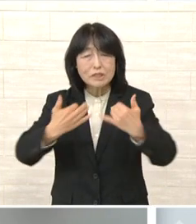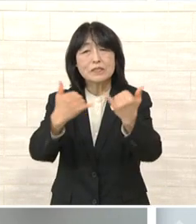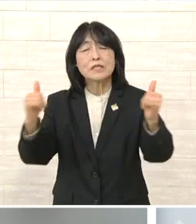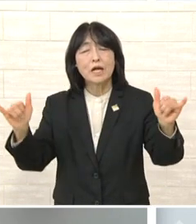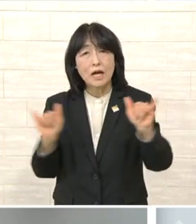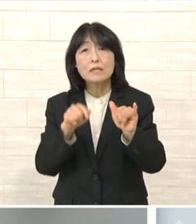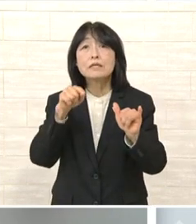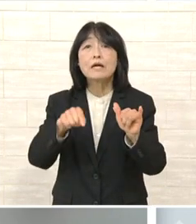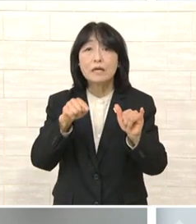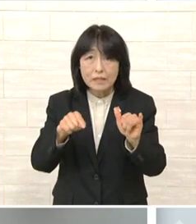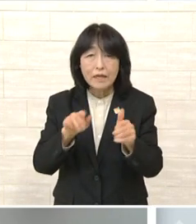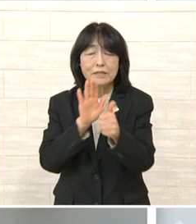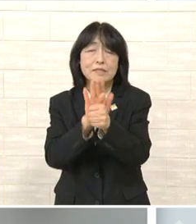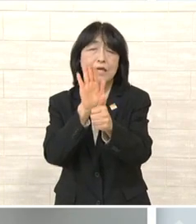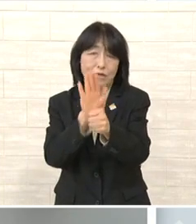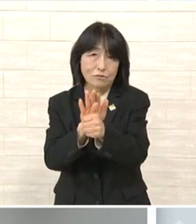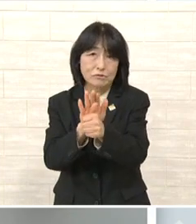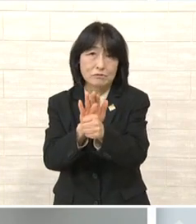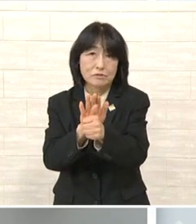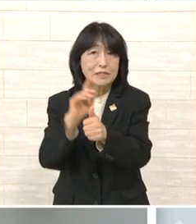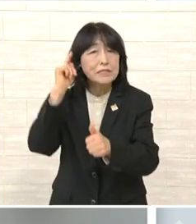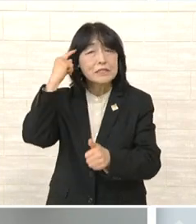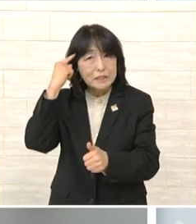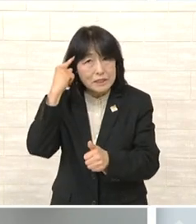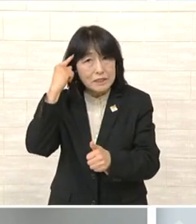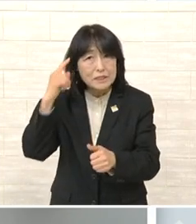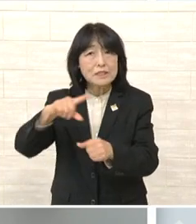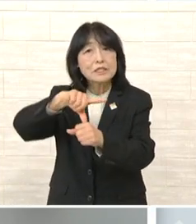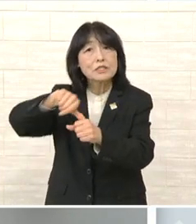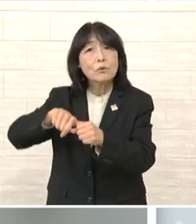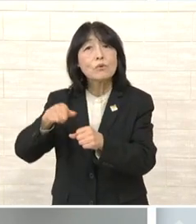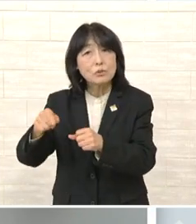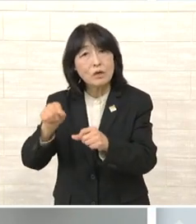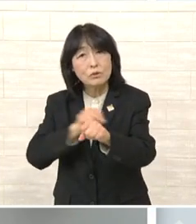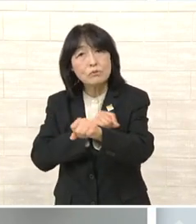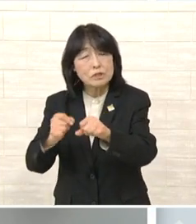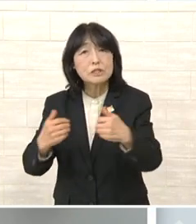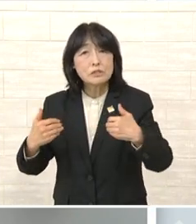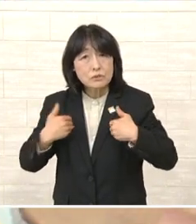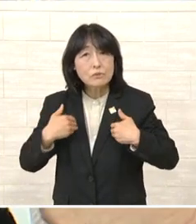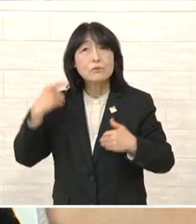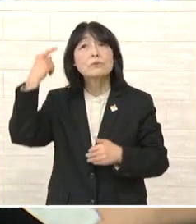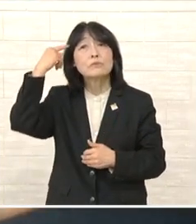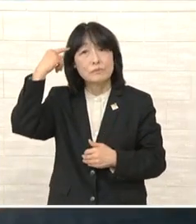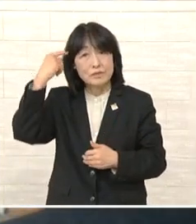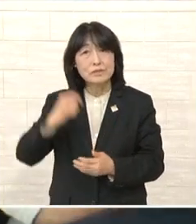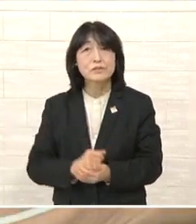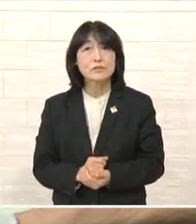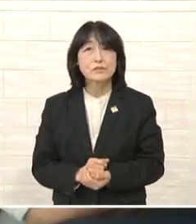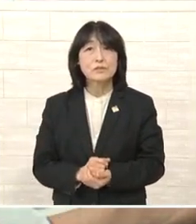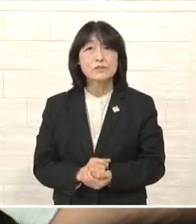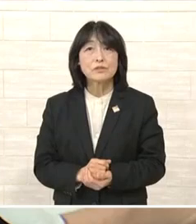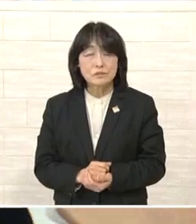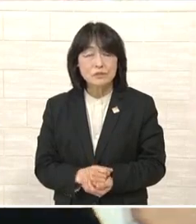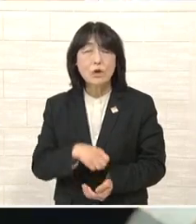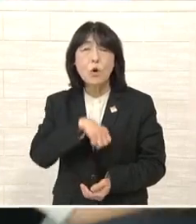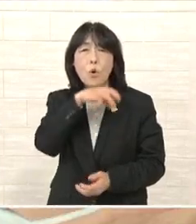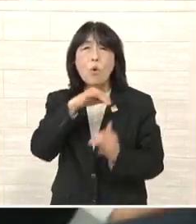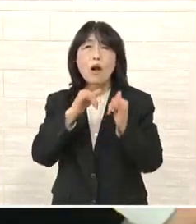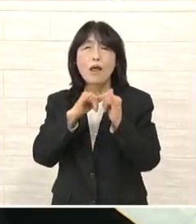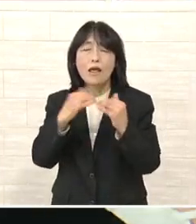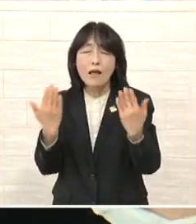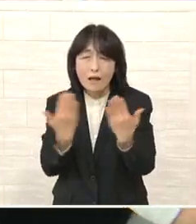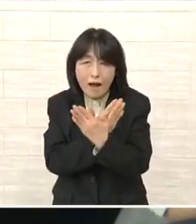えていくという、そうした意識が今地方には特に求められているのではないかと思います。 高齢化社会を迎